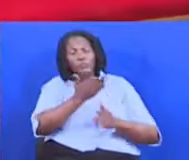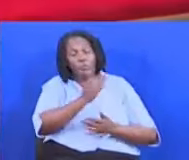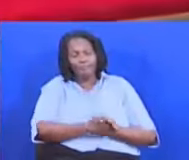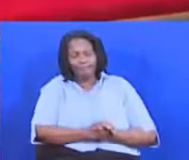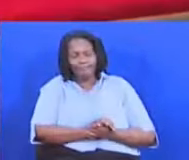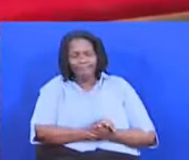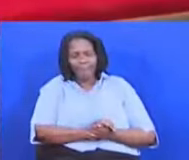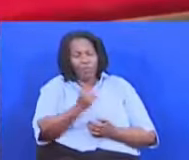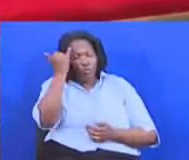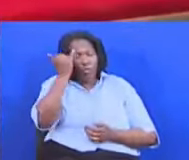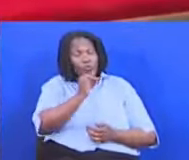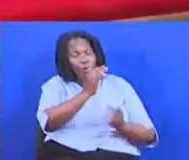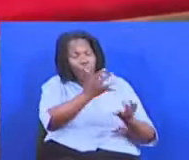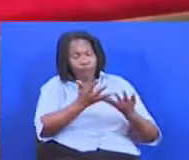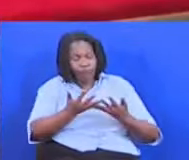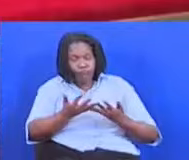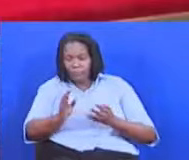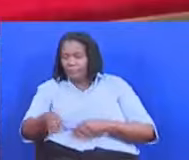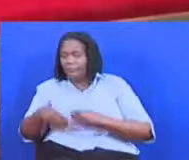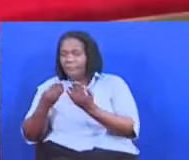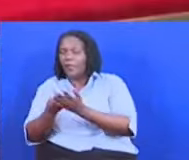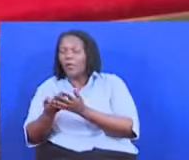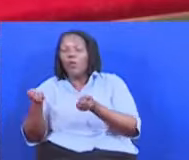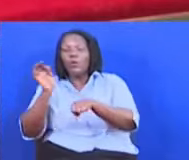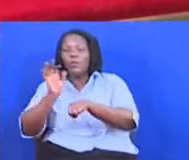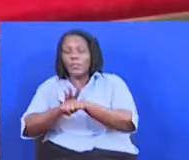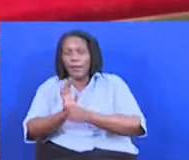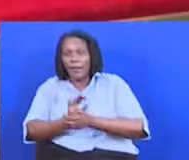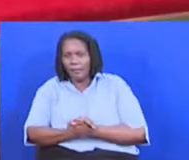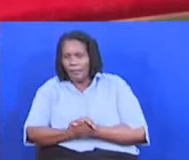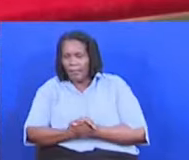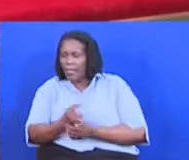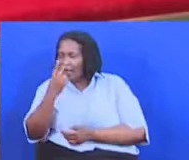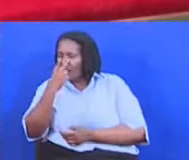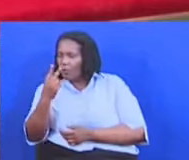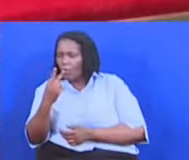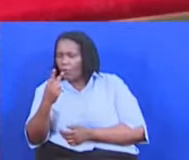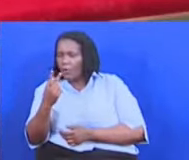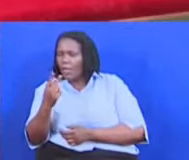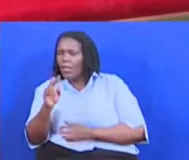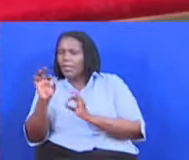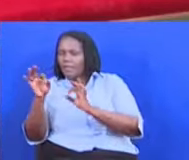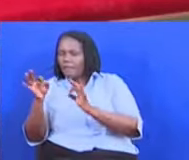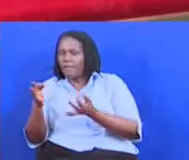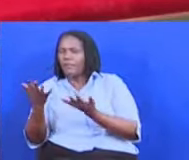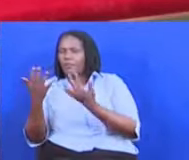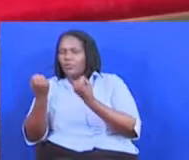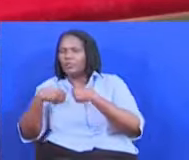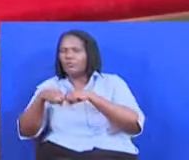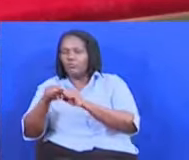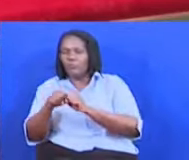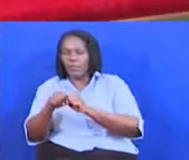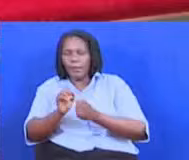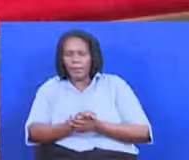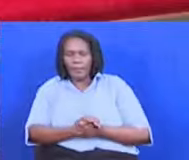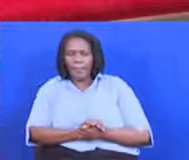tutauwasilisha kwa wataalamu wetu ili uweze kufanyiwa kazi, tuone jinsi ambavyo jambo hili linaweza kushughulikiwa.